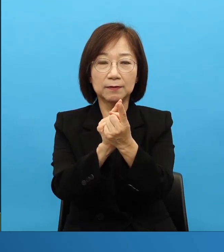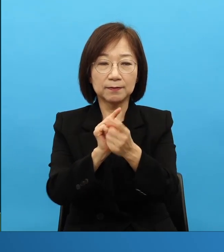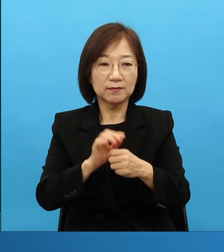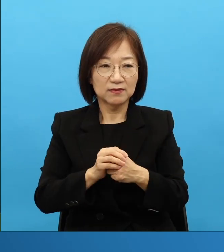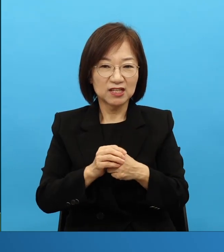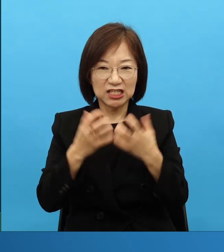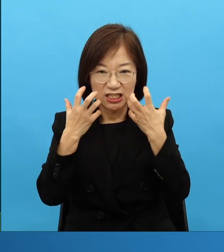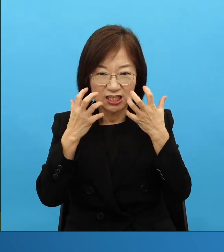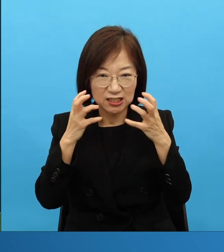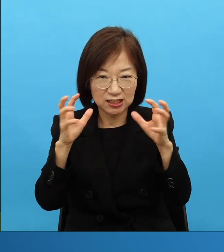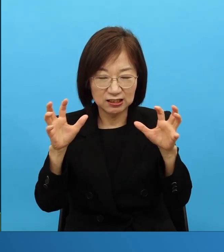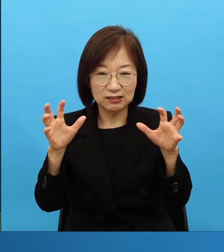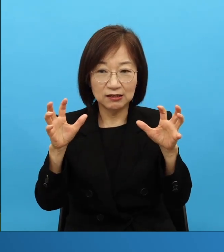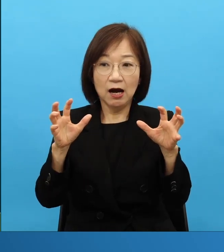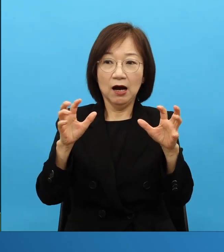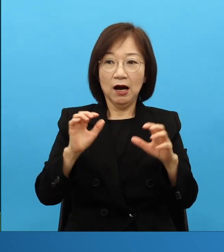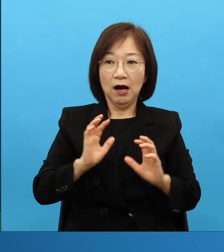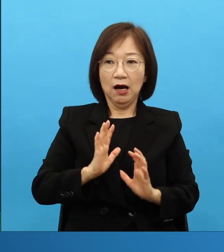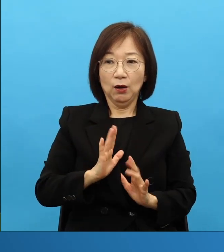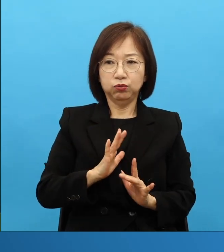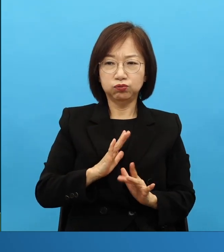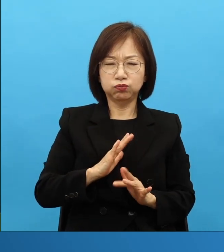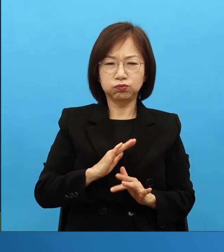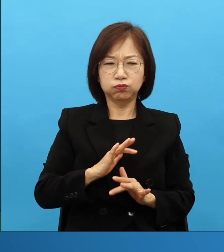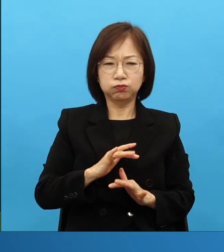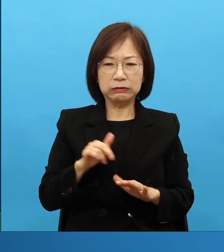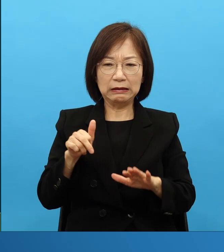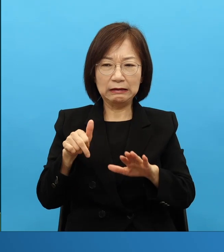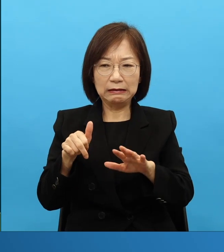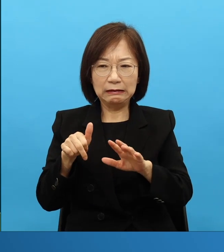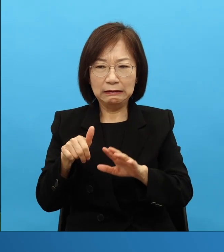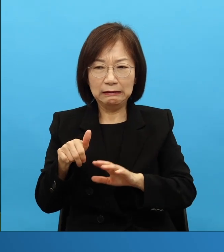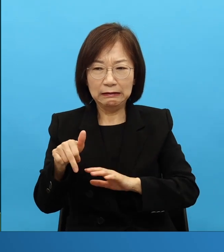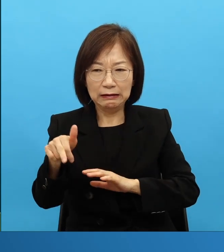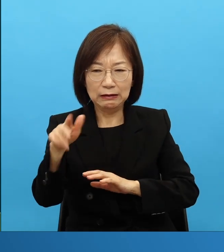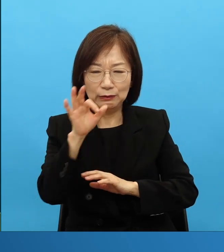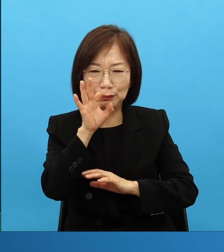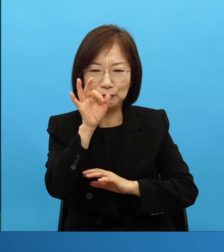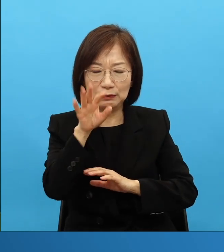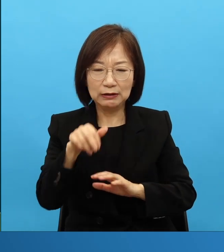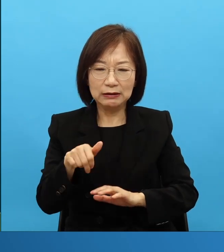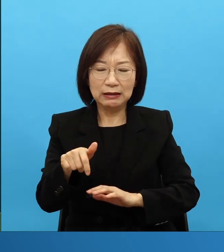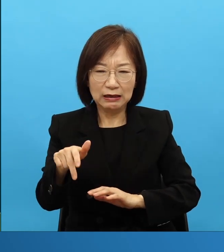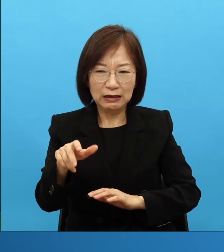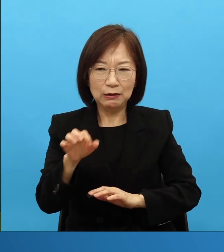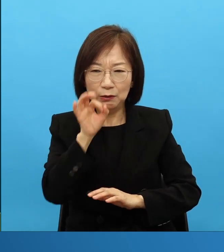드러내고 으르렁거리는데 무서워서 갈 수가 있습니까? They were baring their teeth and growling. He was so afraid.